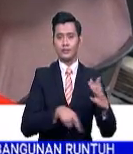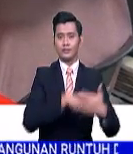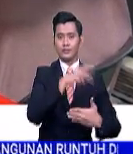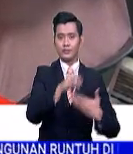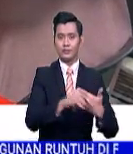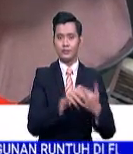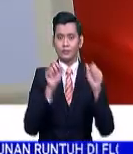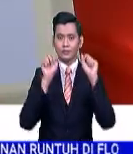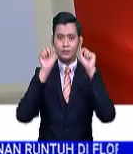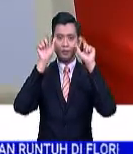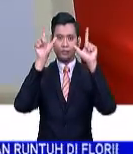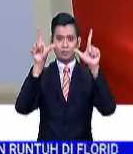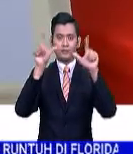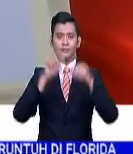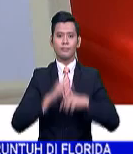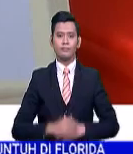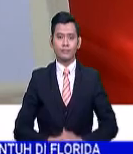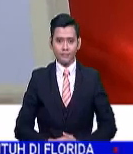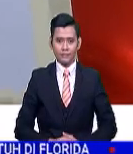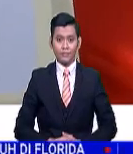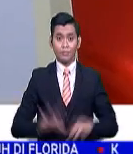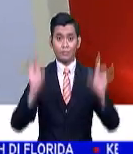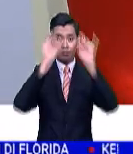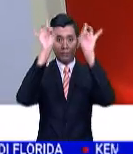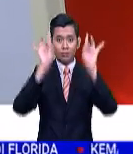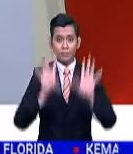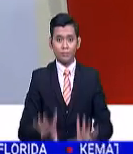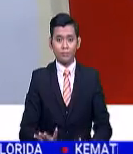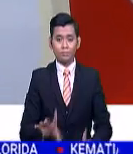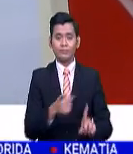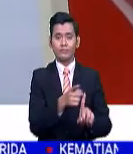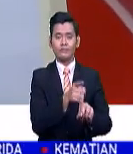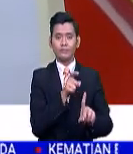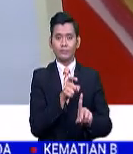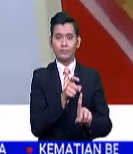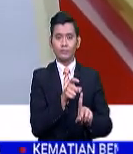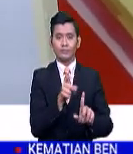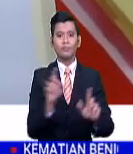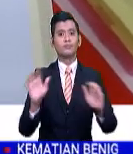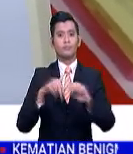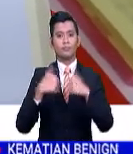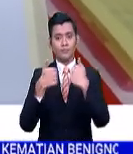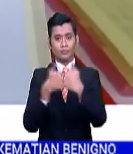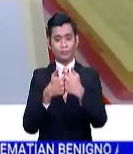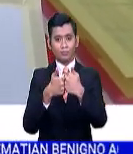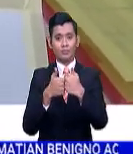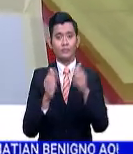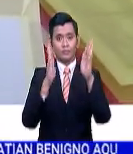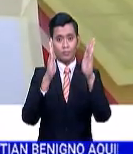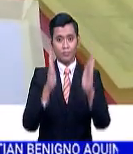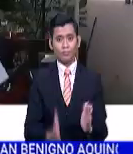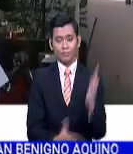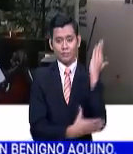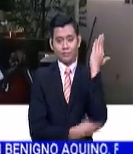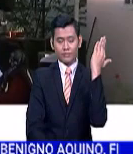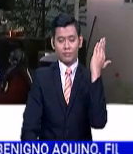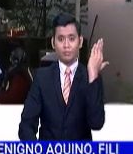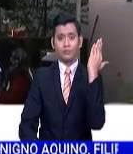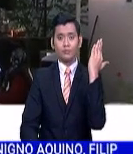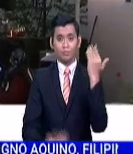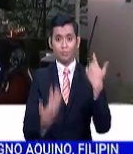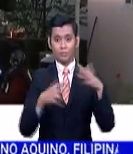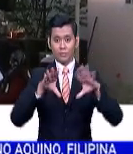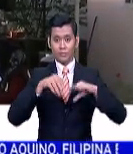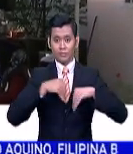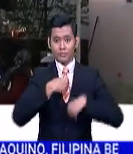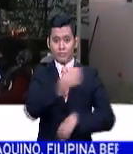kesedaran begini dan testimoni daripada warga kelab asnaf yang telah mengambil vaksinasi,